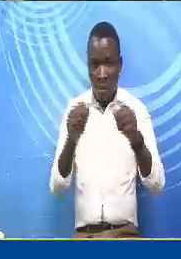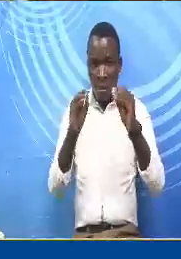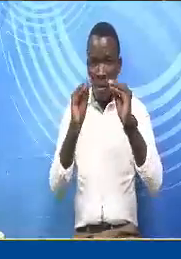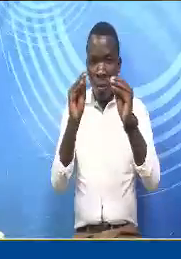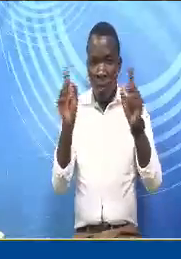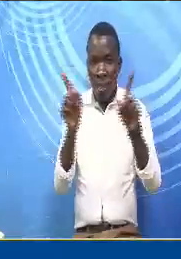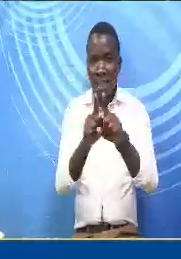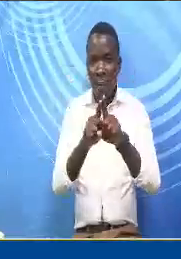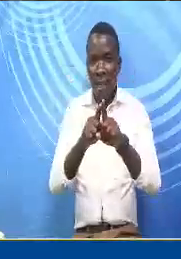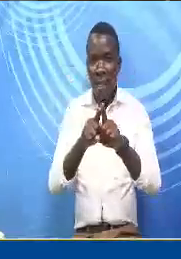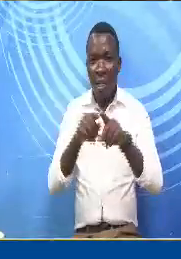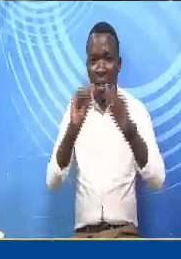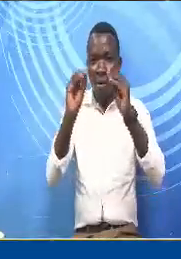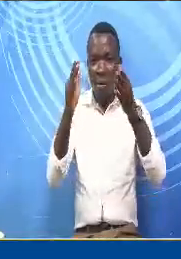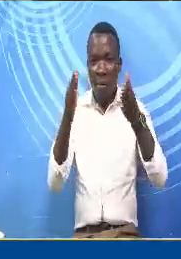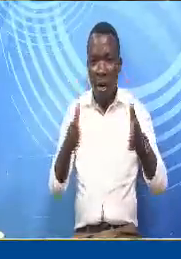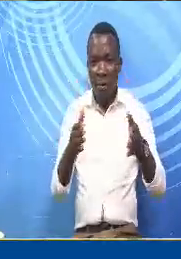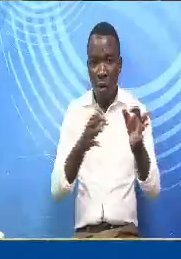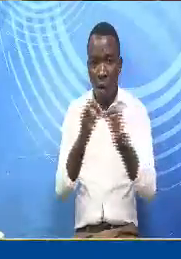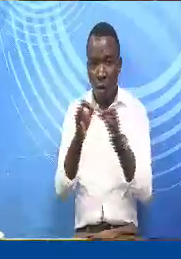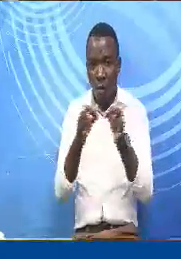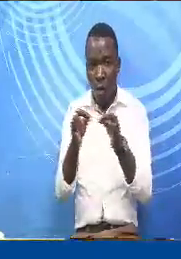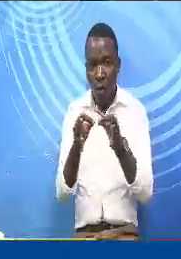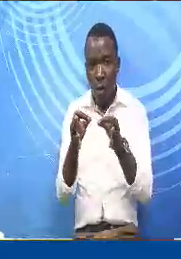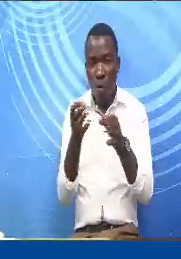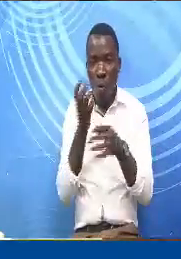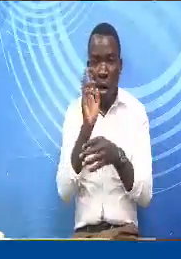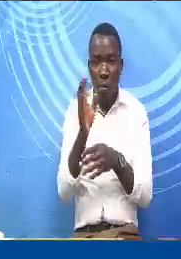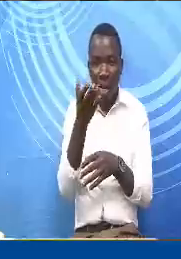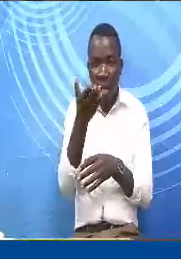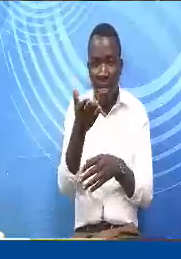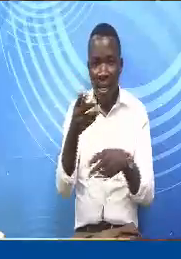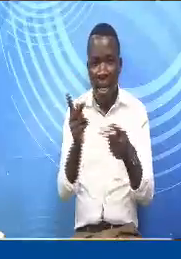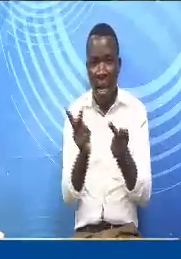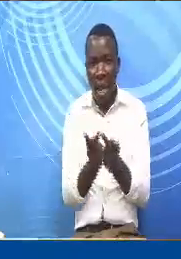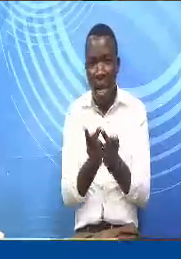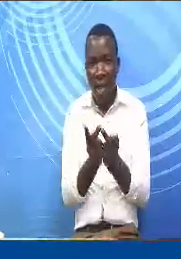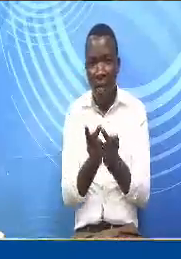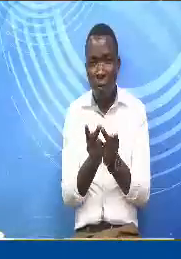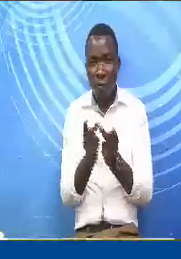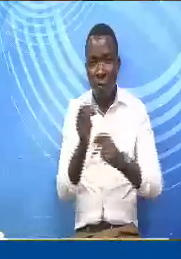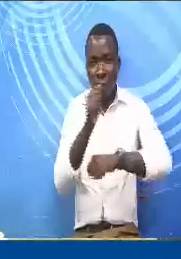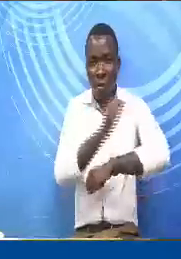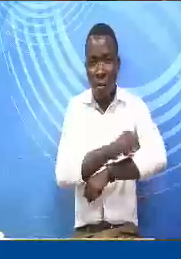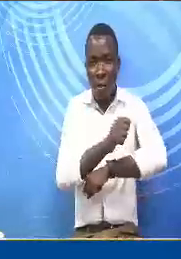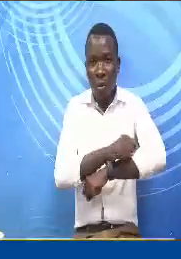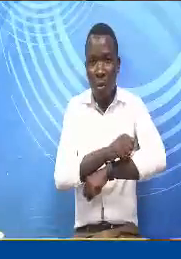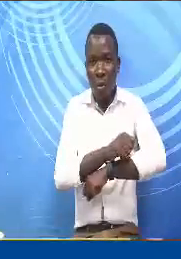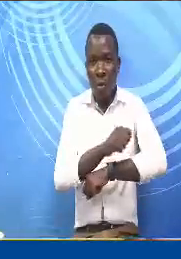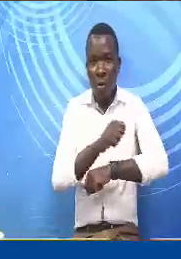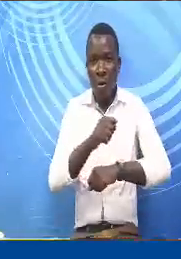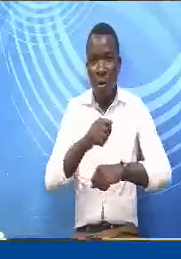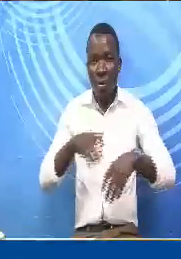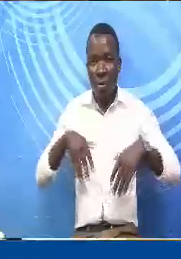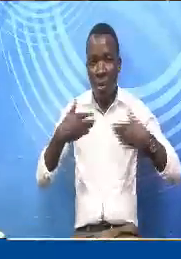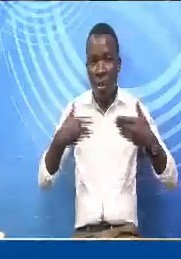asobanura. So ugasanga hari aho hatari mbese umunyeshuri arimo kunyurwa mu isomo